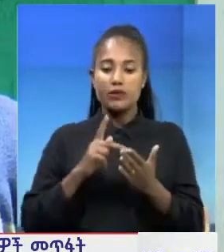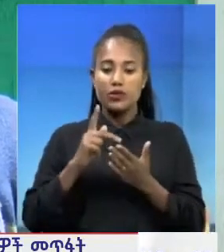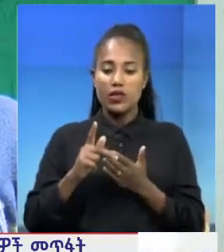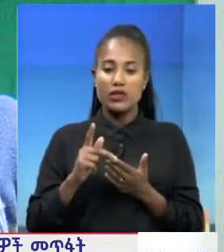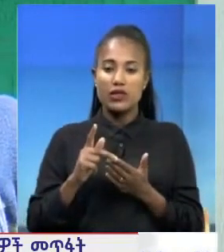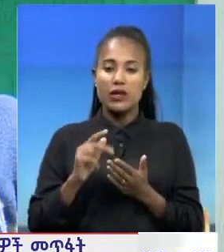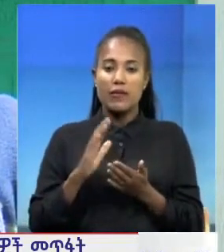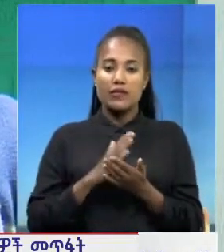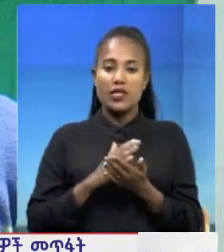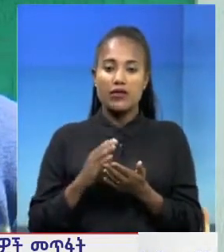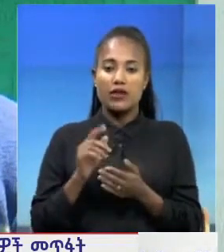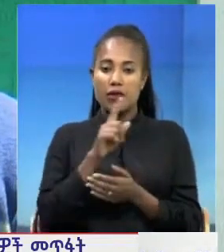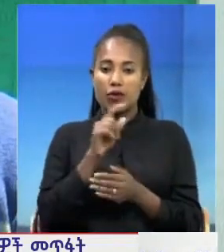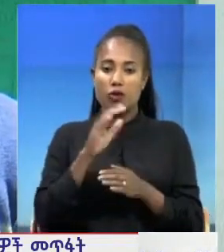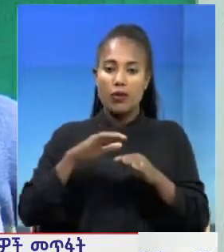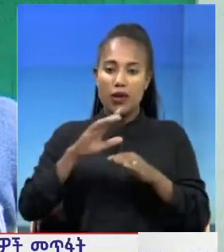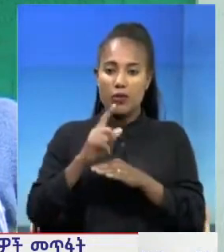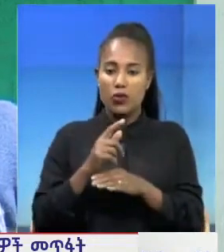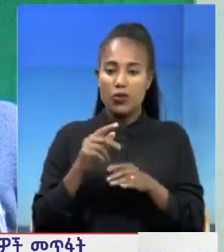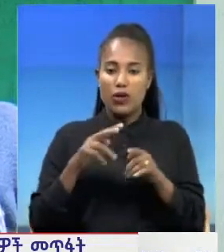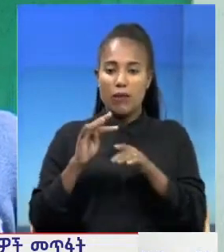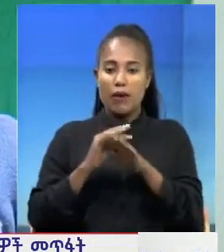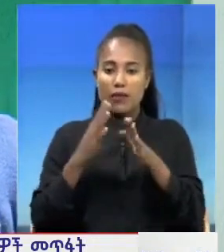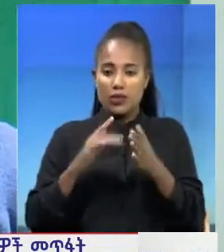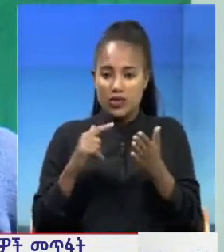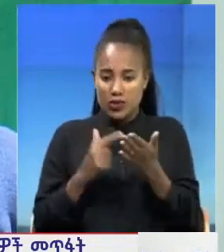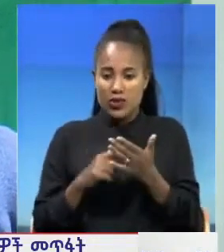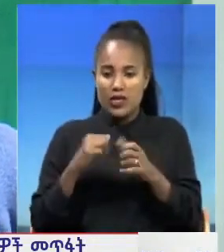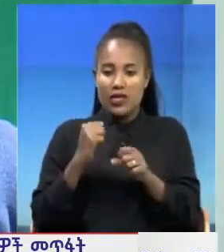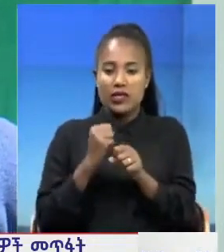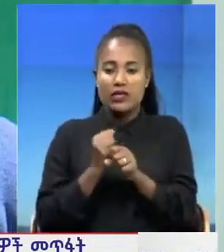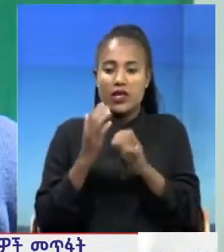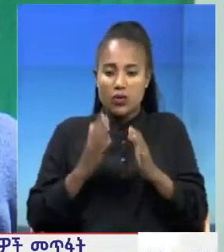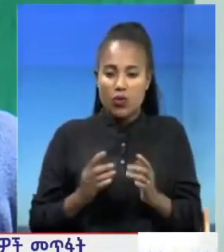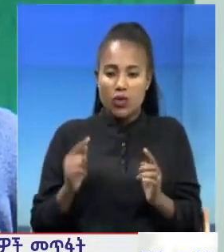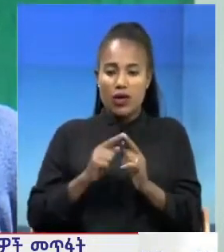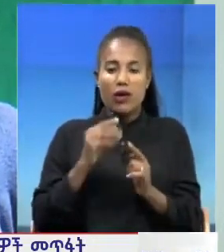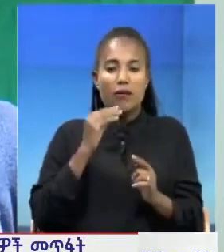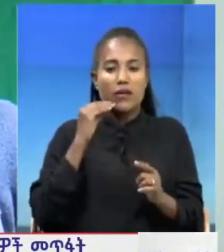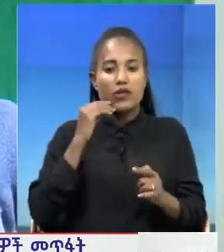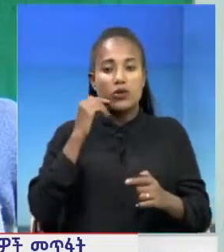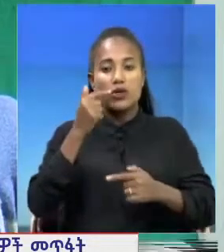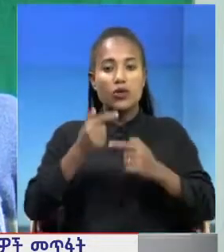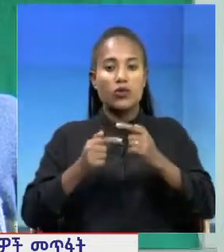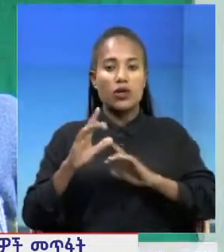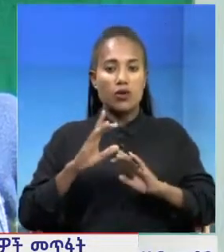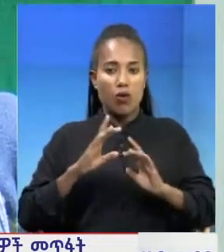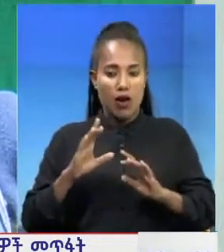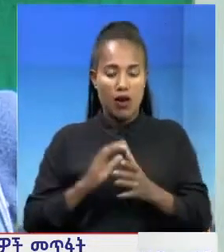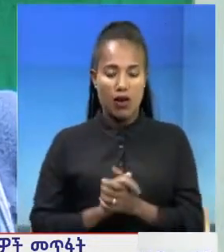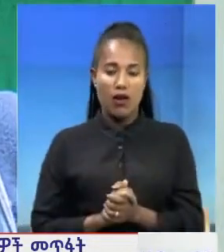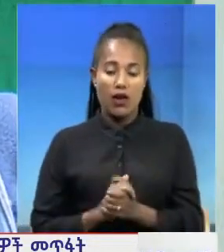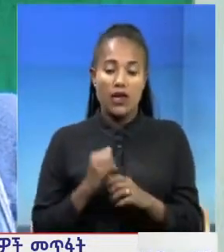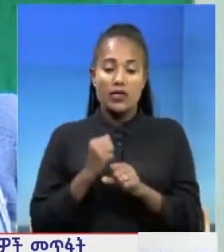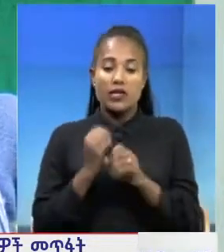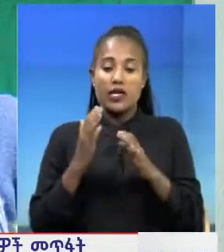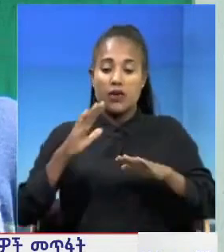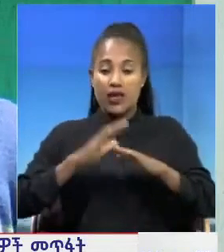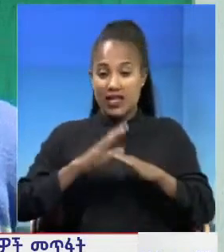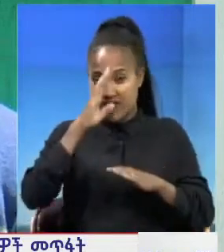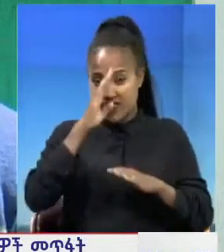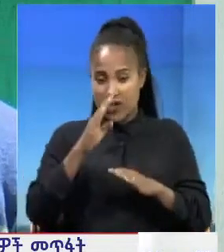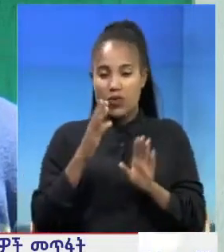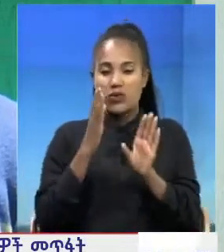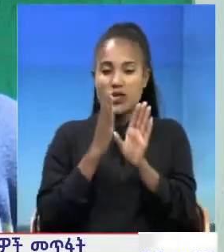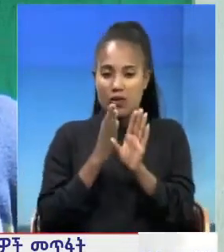በፕሮጀክታችን የሚሳተፉ ከመቶ በላይ የሚሆኑ ተቋራጮችም እንደዚሁ ከነሰራተኞቻቸው ወደ የቤታቸው እንዲሄዱ ተደርጓል። እንግዲህ የሰራተኛውም ላይ የተፈጠረው